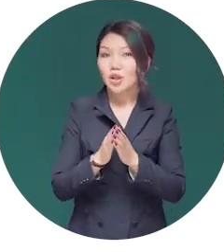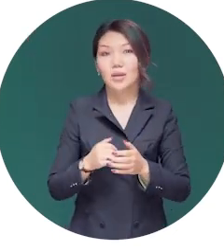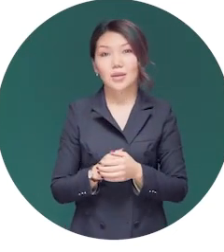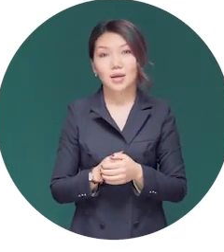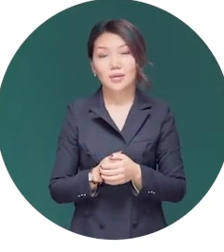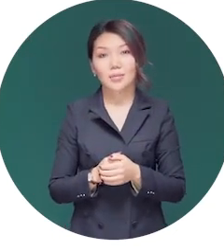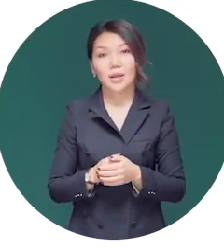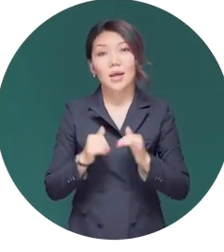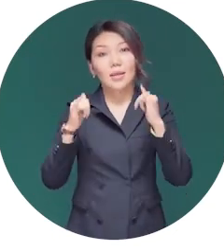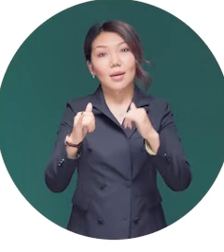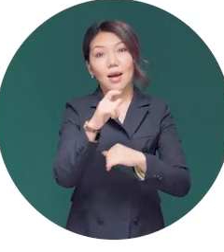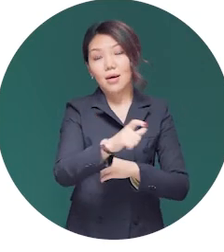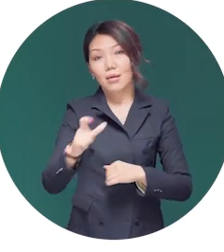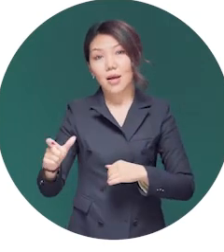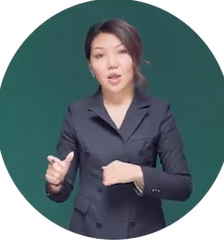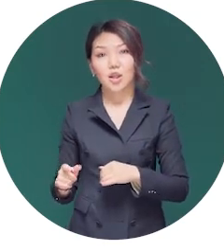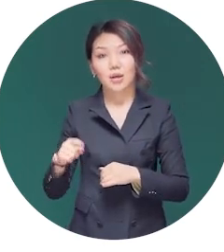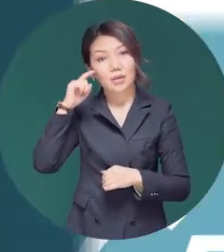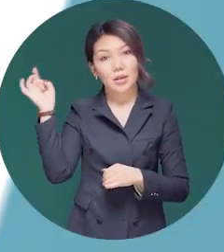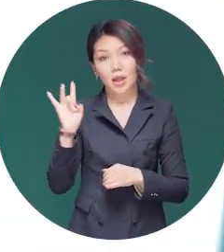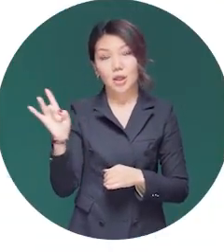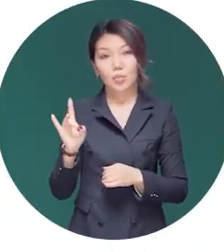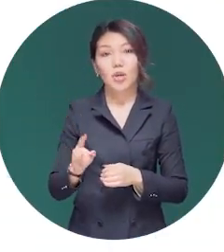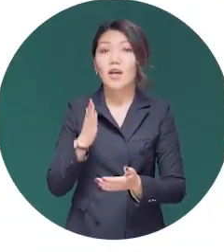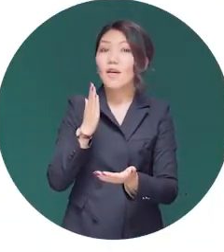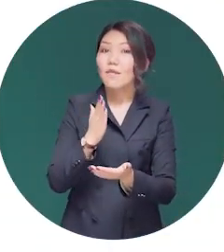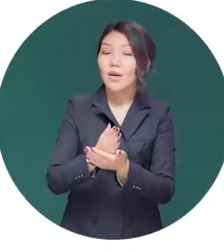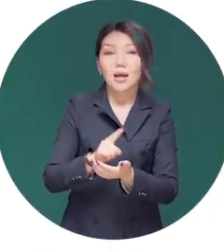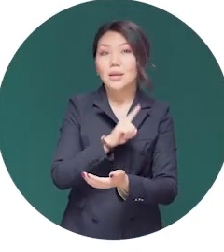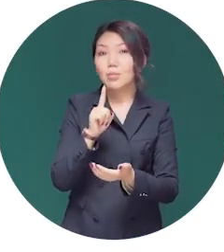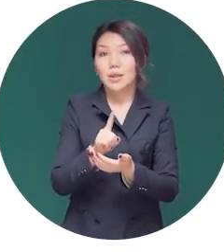законодательством, прохождение биометрической регистрации для граждан Кыргызской